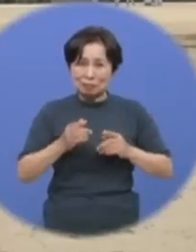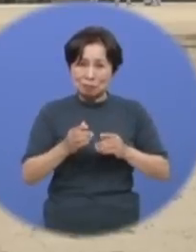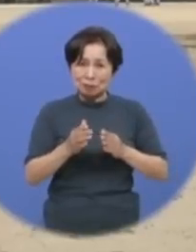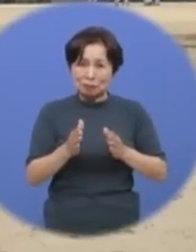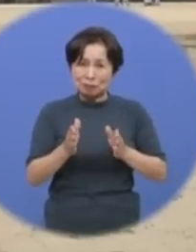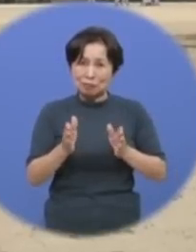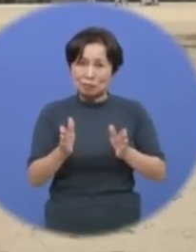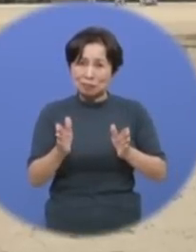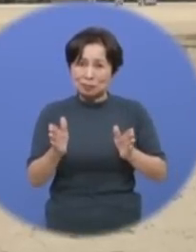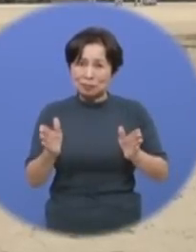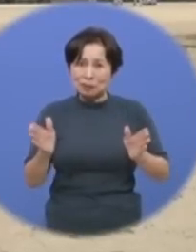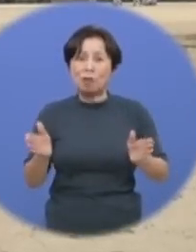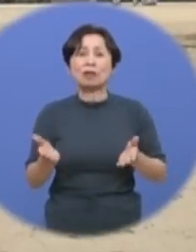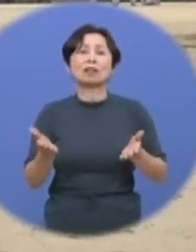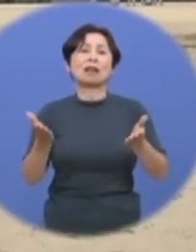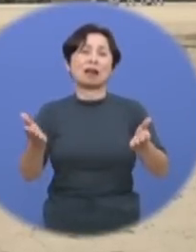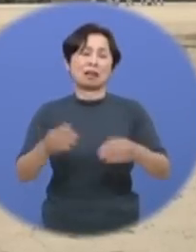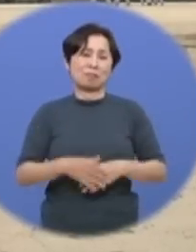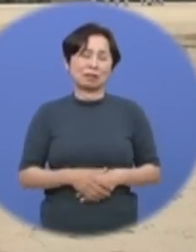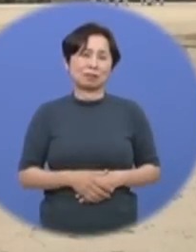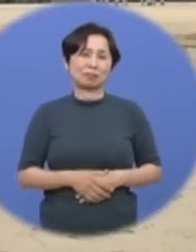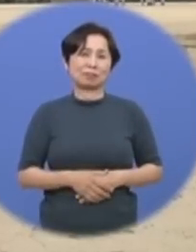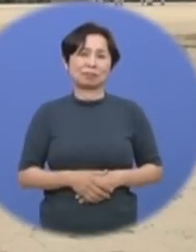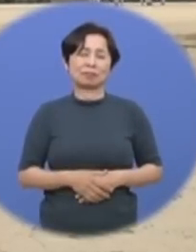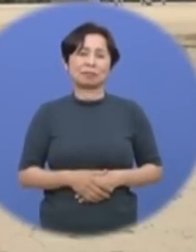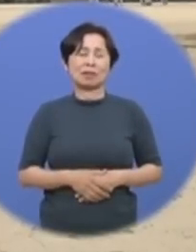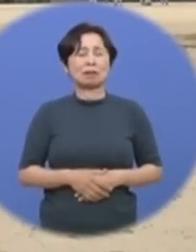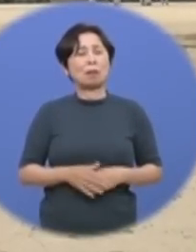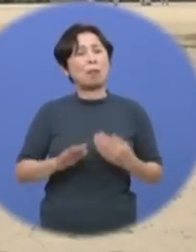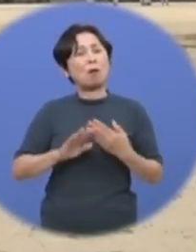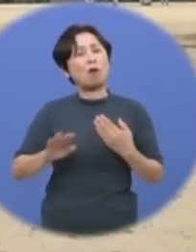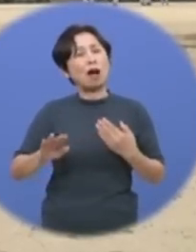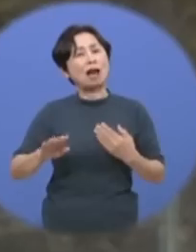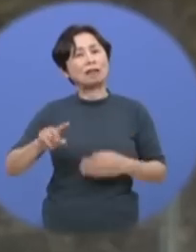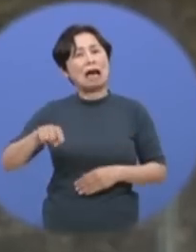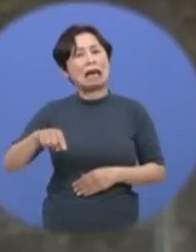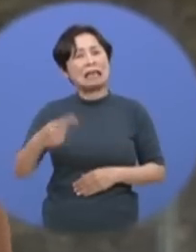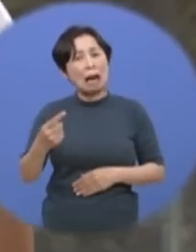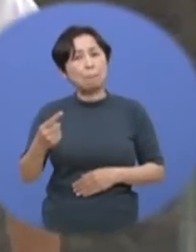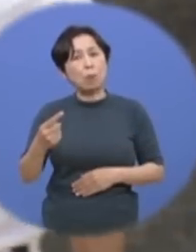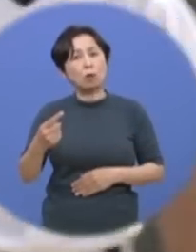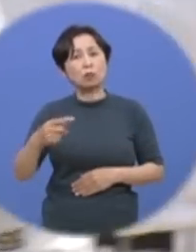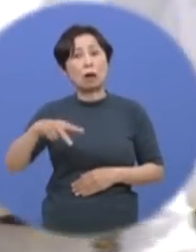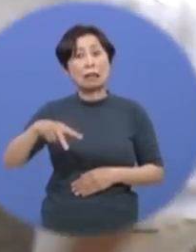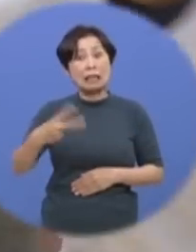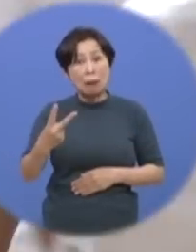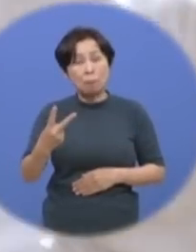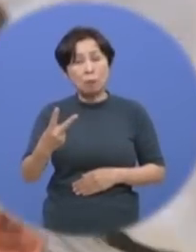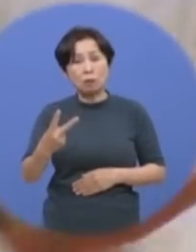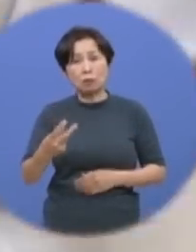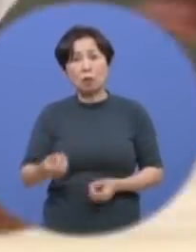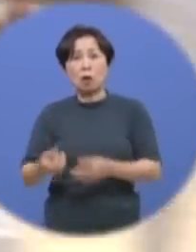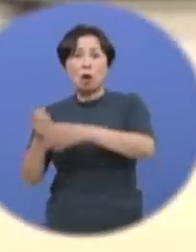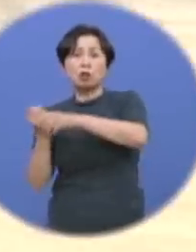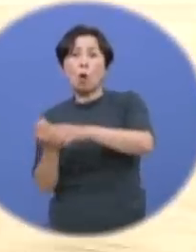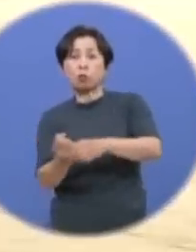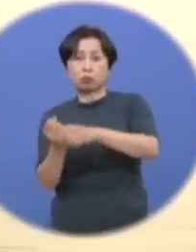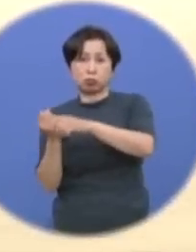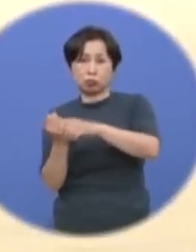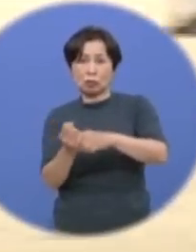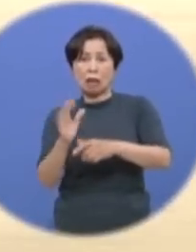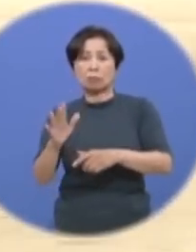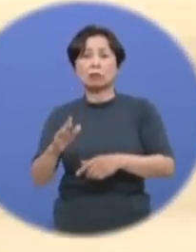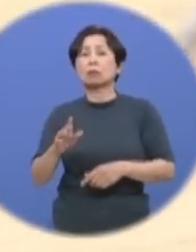それとよく絞るときに100本の国アポの口の神うちはありませんあ30本しか打たないん